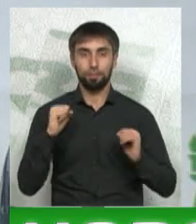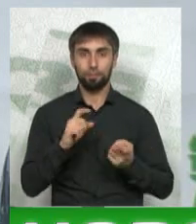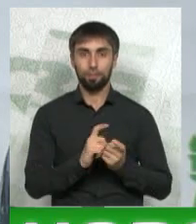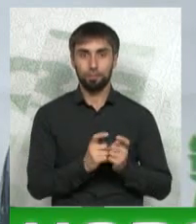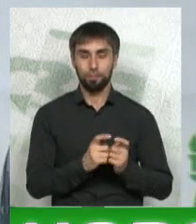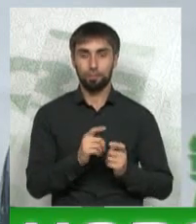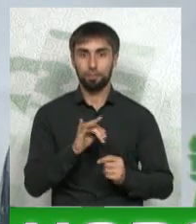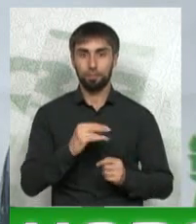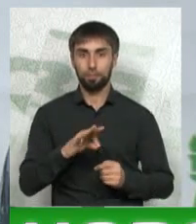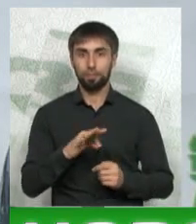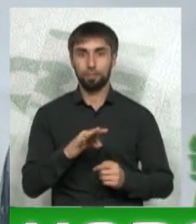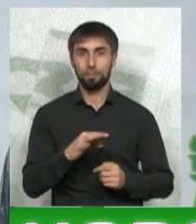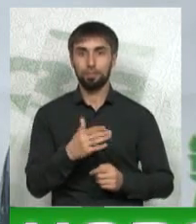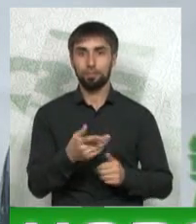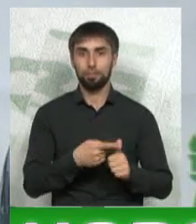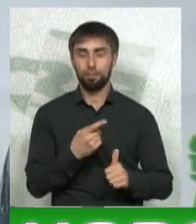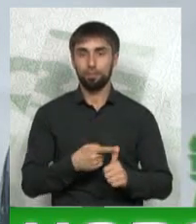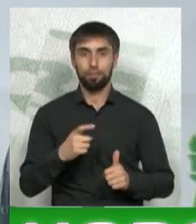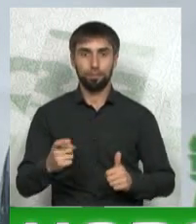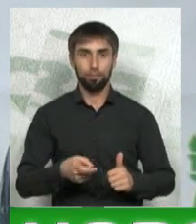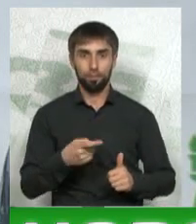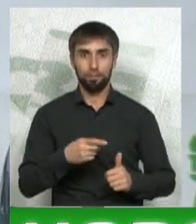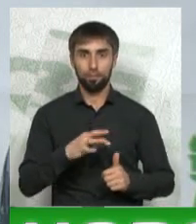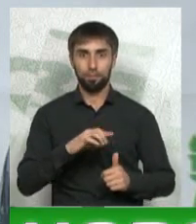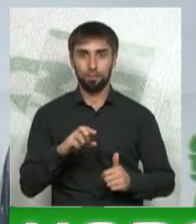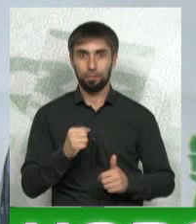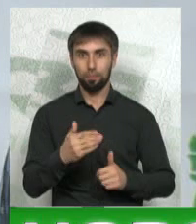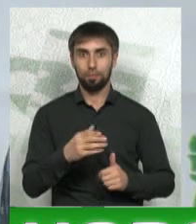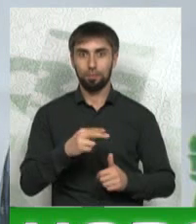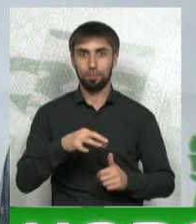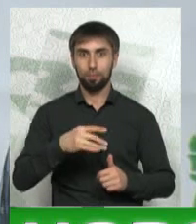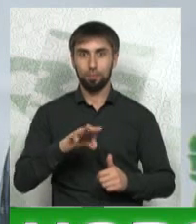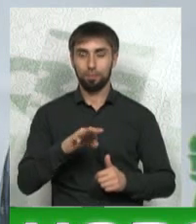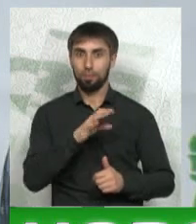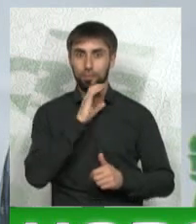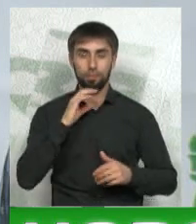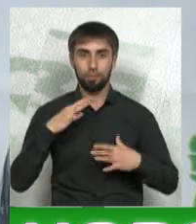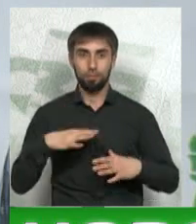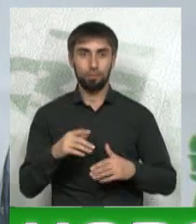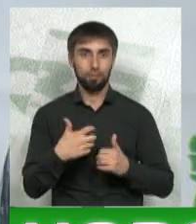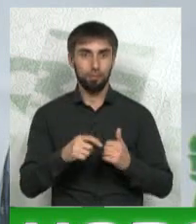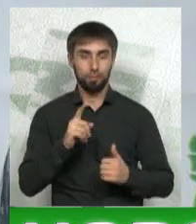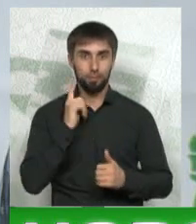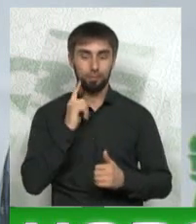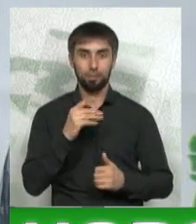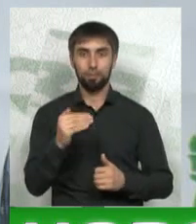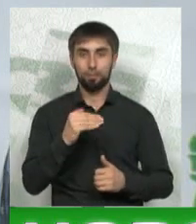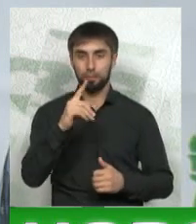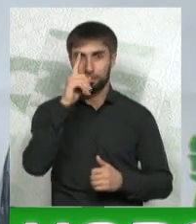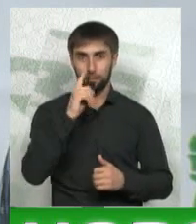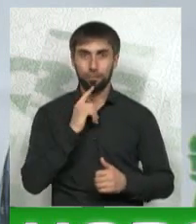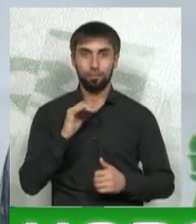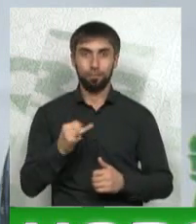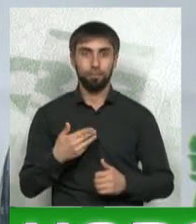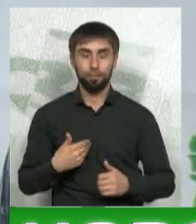борьбе, именно в дисциплине вольная борьба, первенство Северо-Кавказского федерального округа среди молодежи. В феврале месяце,